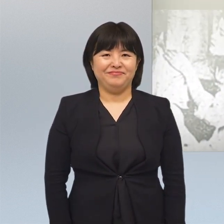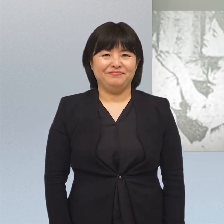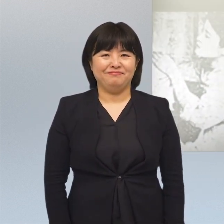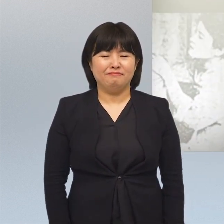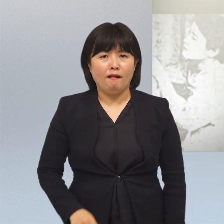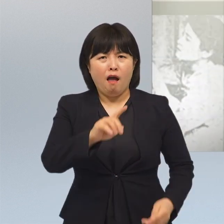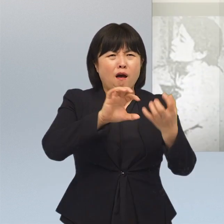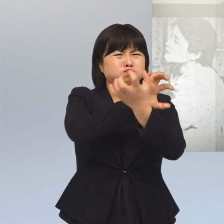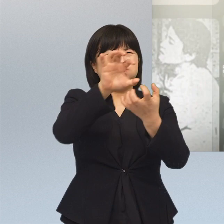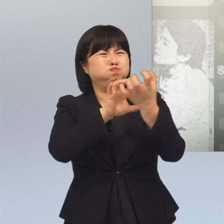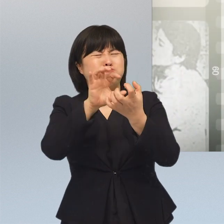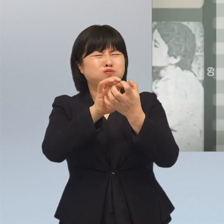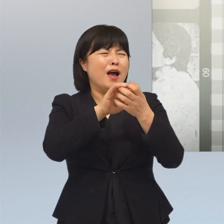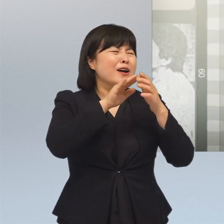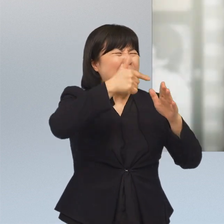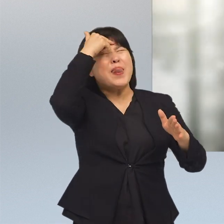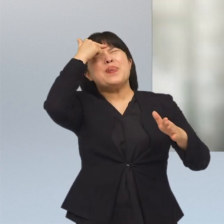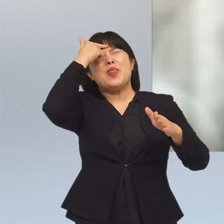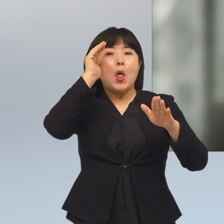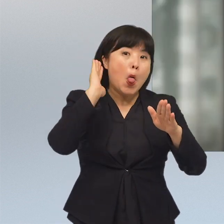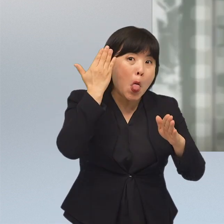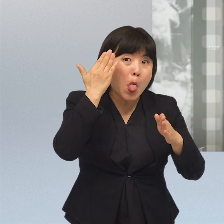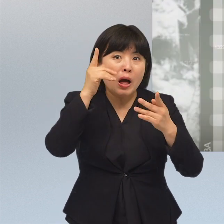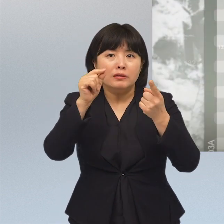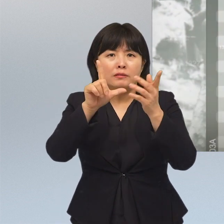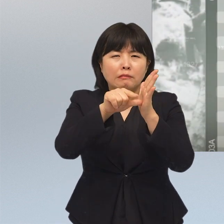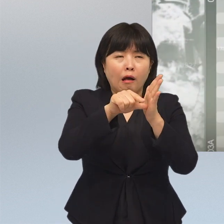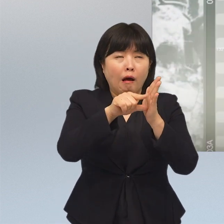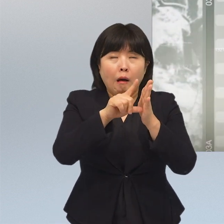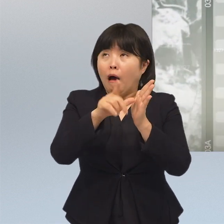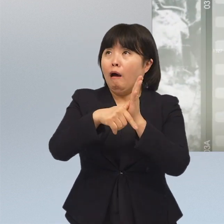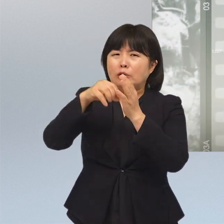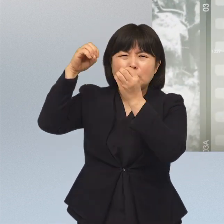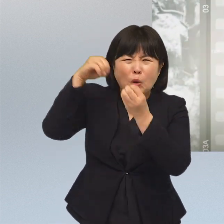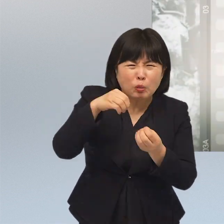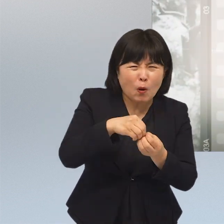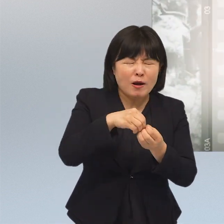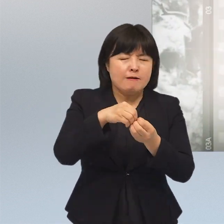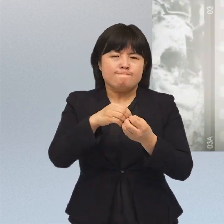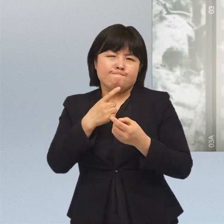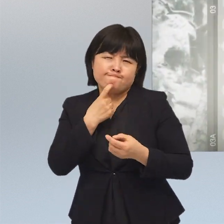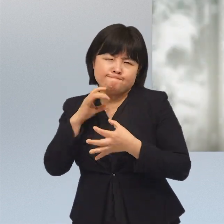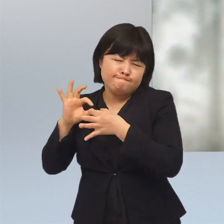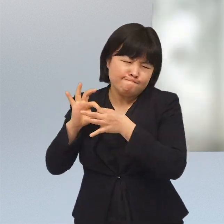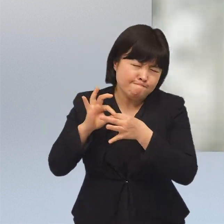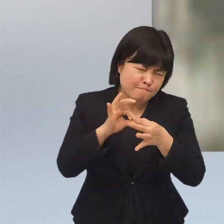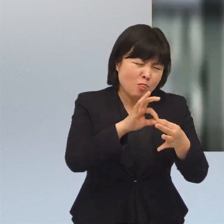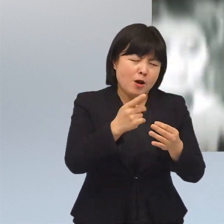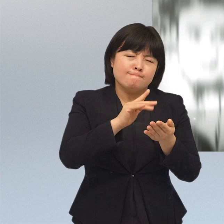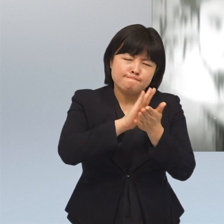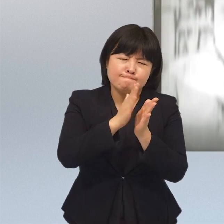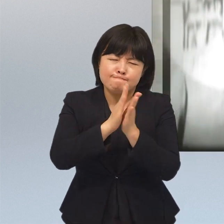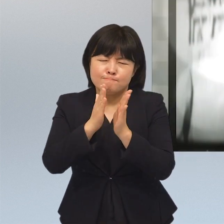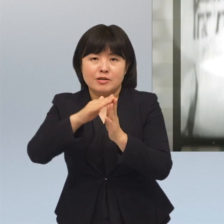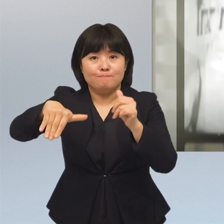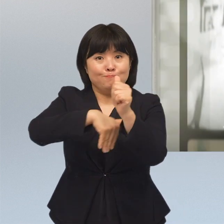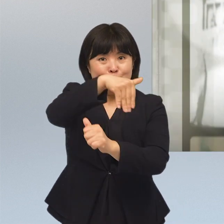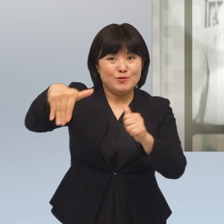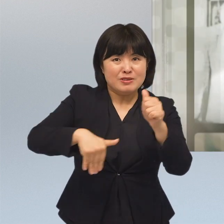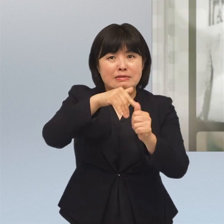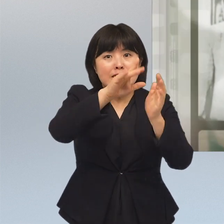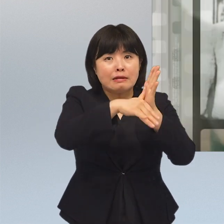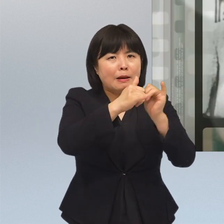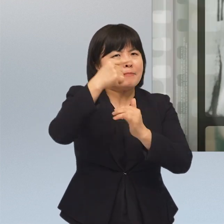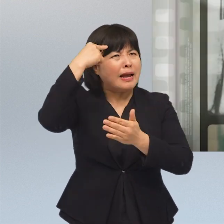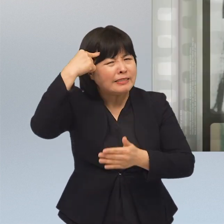이를 통해 혼돈의 근대화 시기를 겪으면서도 전통을 잃지 않고 변화하고자 했던 그 시절 사람들의 가치관,